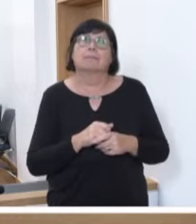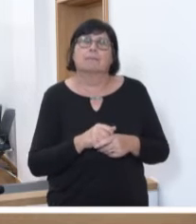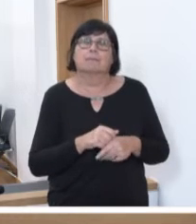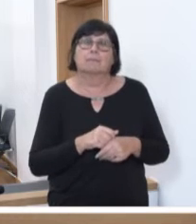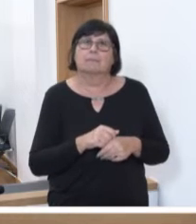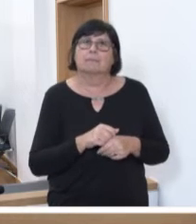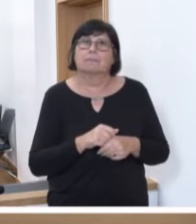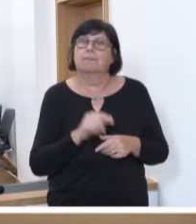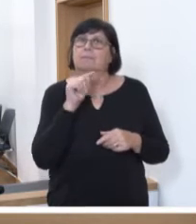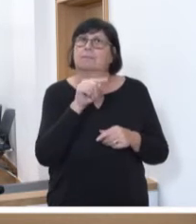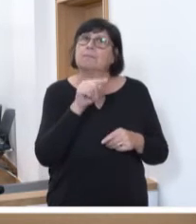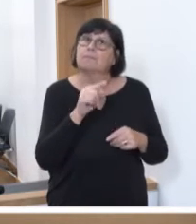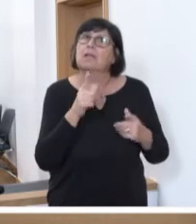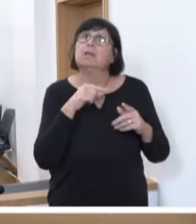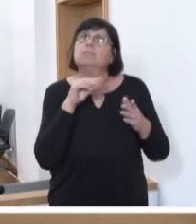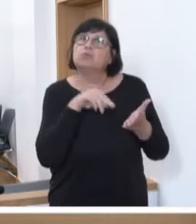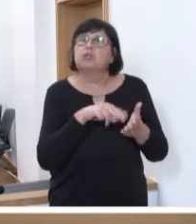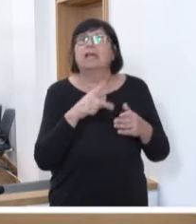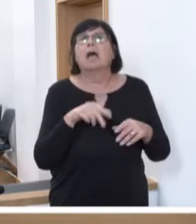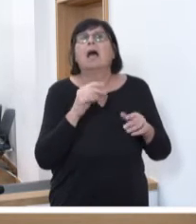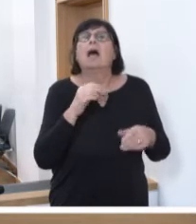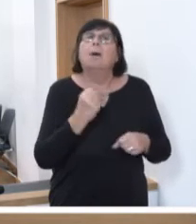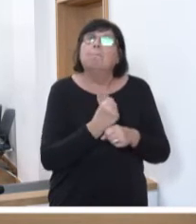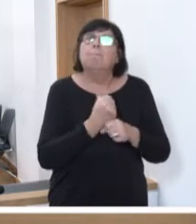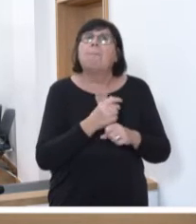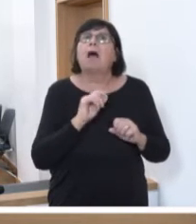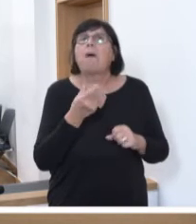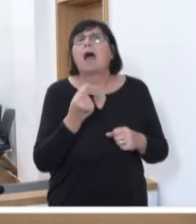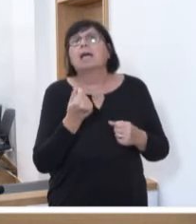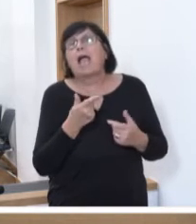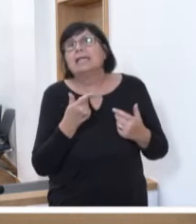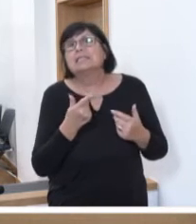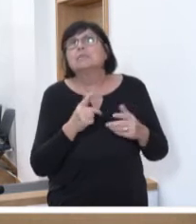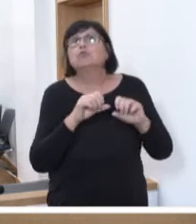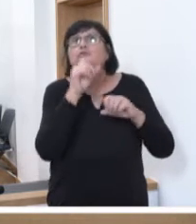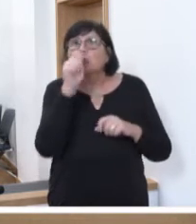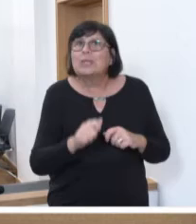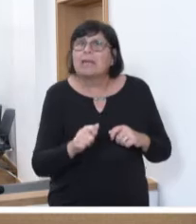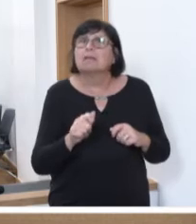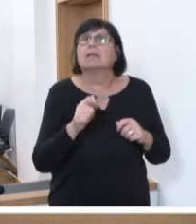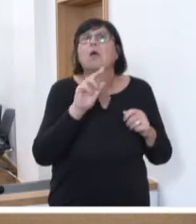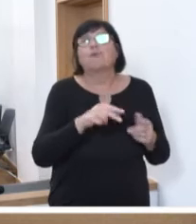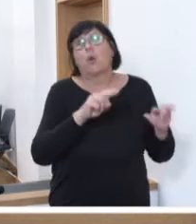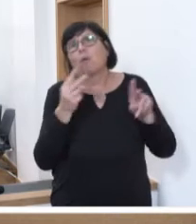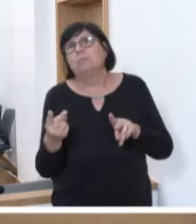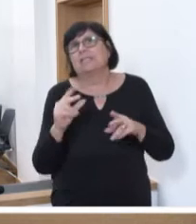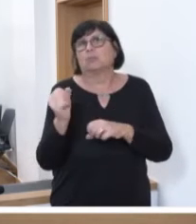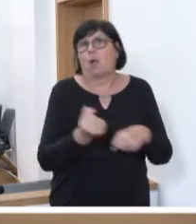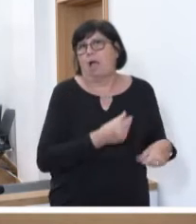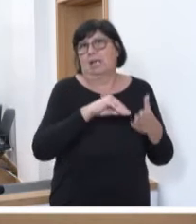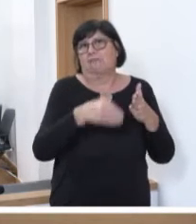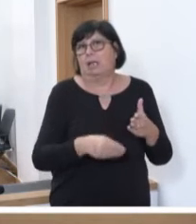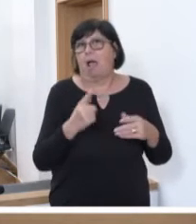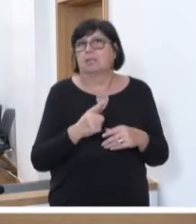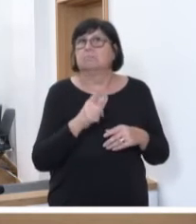68201. Dieser trägt die Bezeichnung Machbarkeitsstudien für grenzüberschreitende Mobilität zur Umsetzung des Aachener Vertrages. In